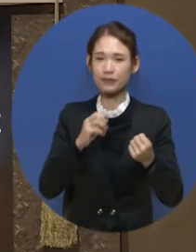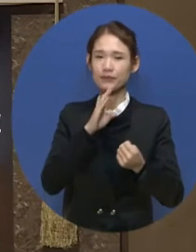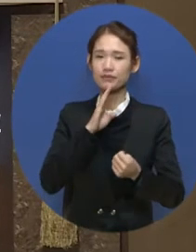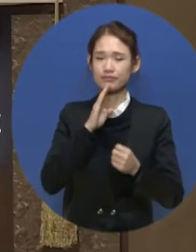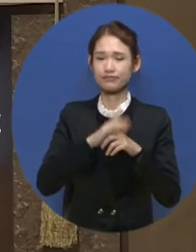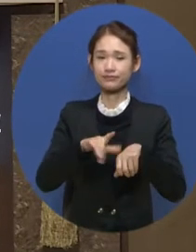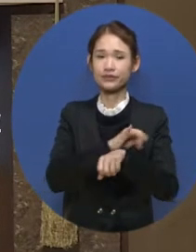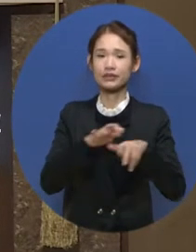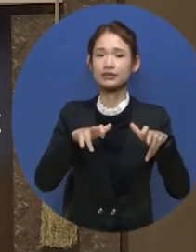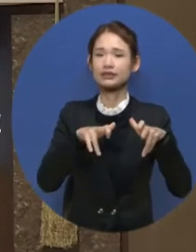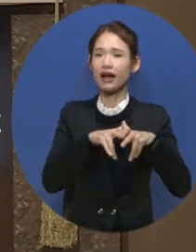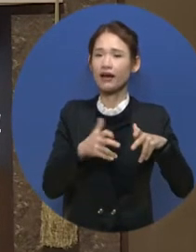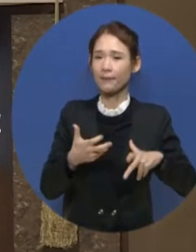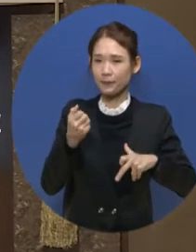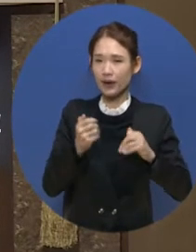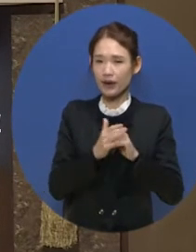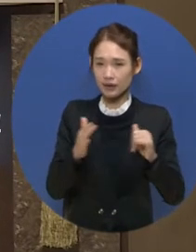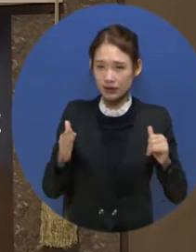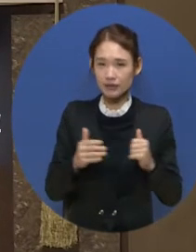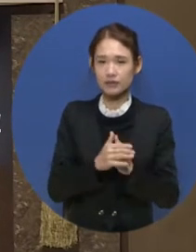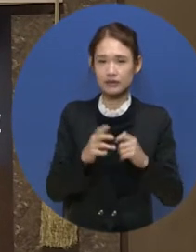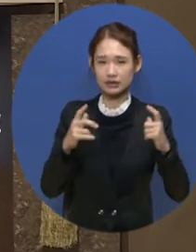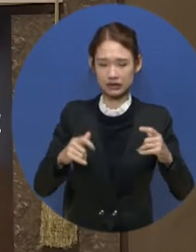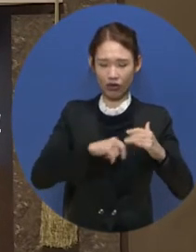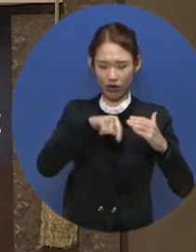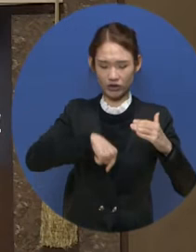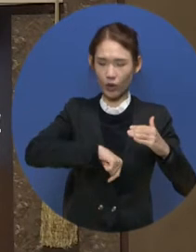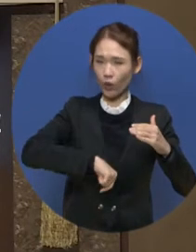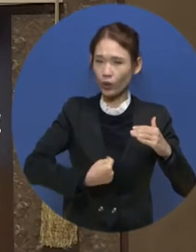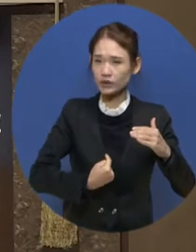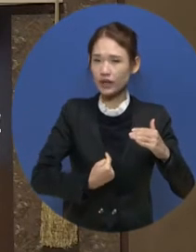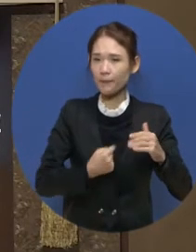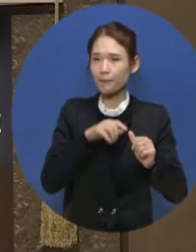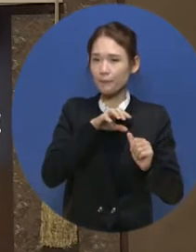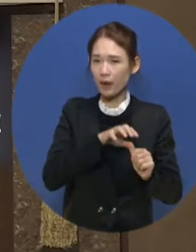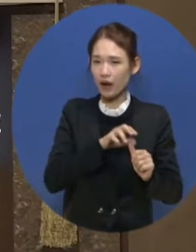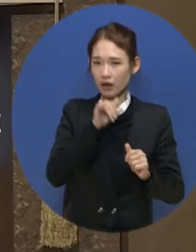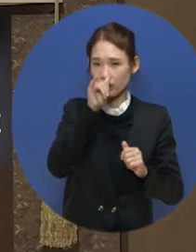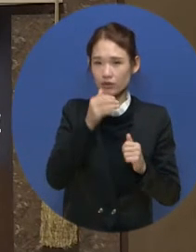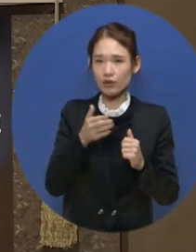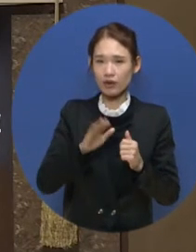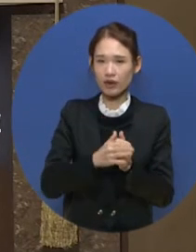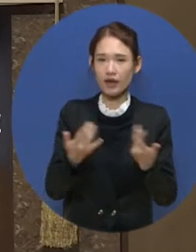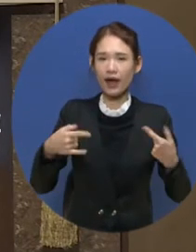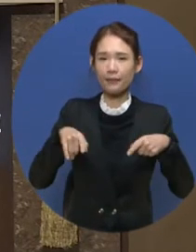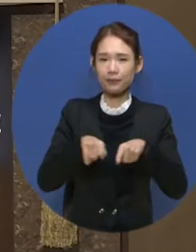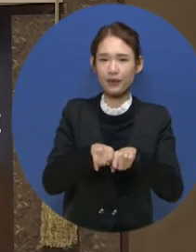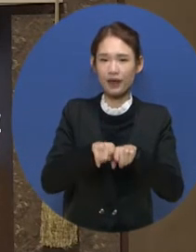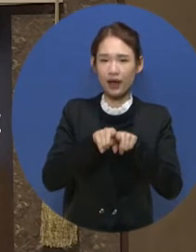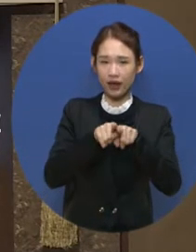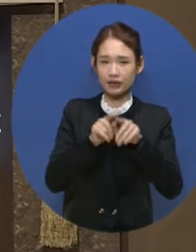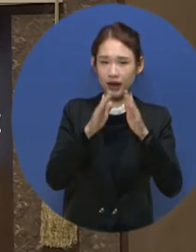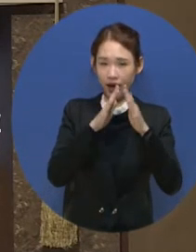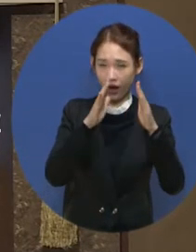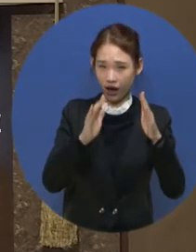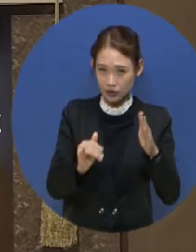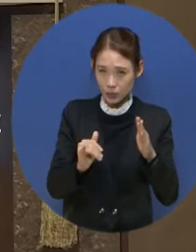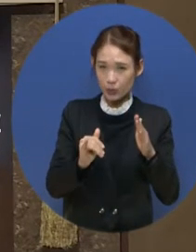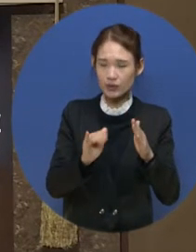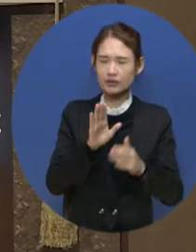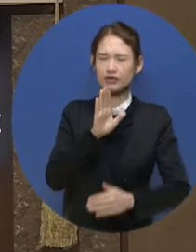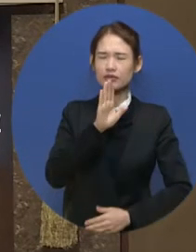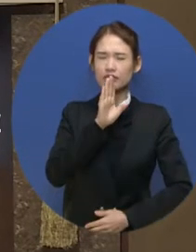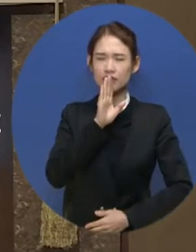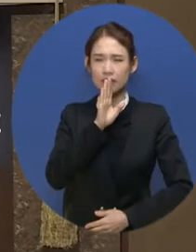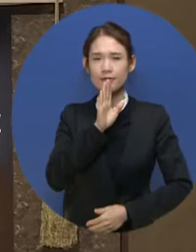장애로 인해서 지역에서 혼자 계시거나 도 함께 하는 그 가족 분들께도 정말 또 이렇게